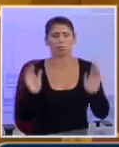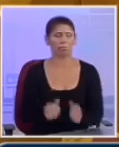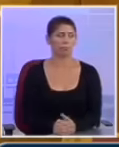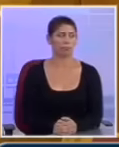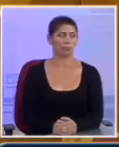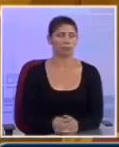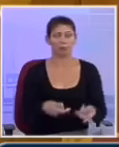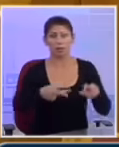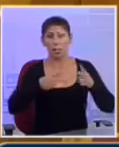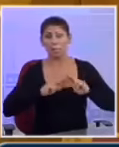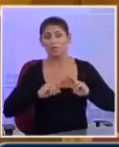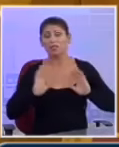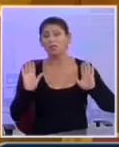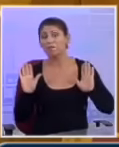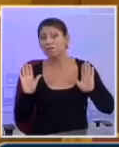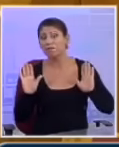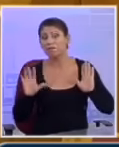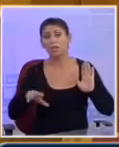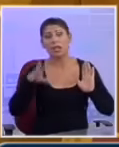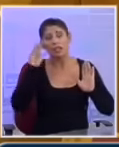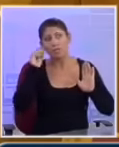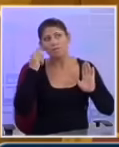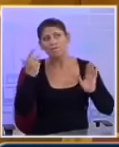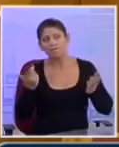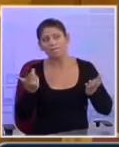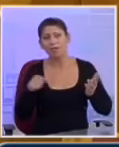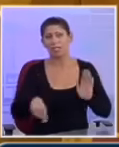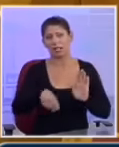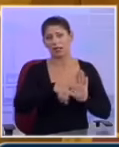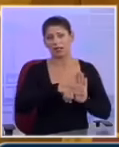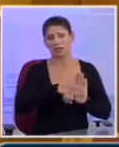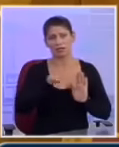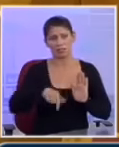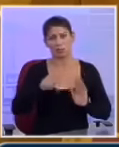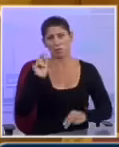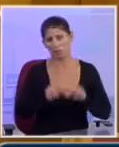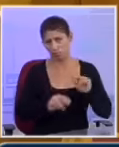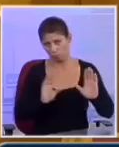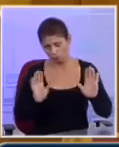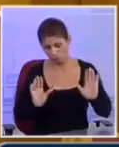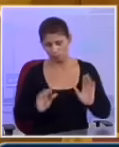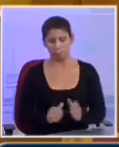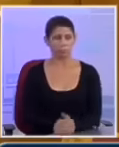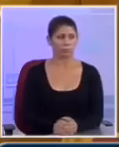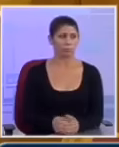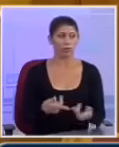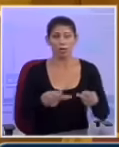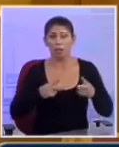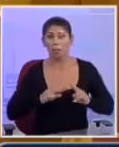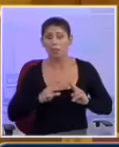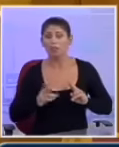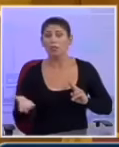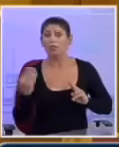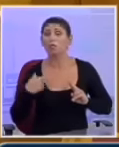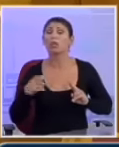Δεν έλαβα απάντηση, οπότε αντιλαμβάνεστε, θα είναι αρνητική σήμερα η ψήφος. Διότι δεν έλαβα απάντηση, ούτε